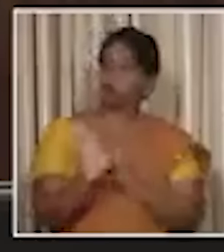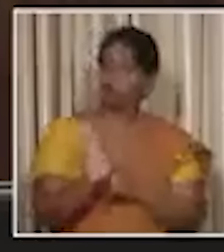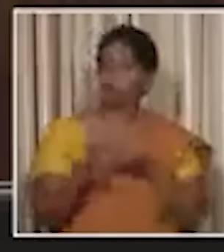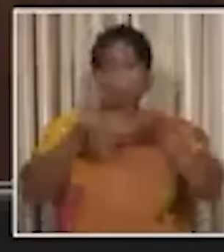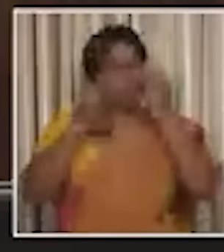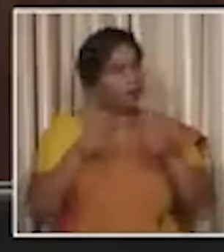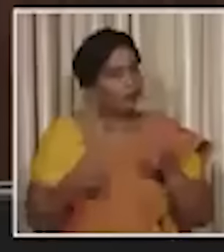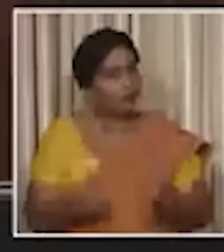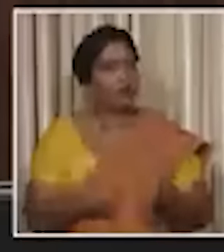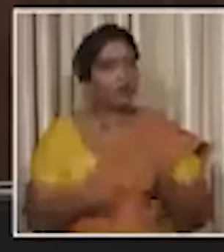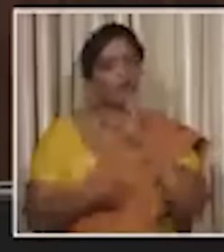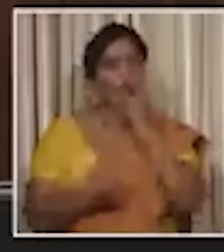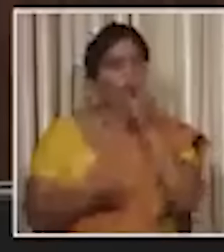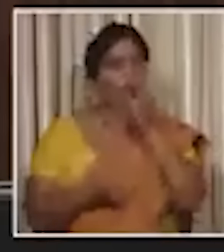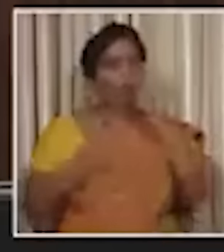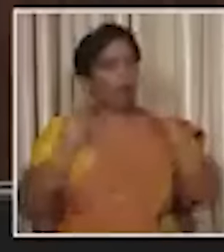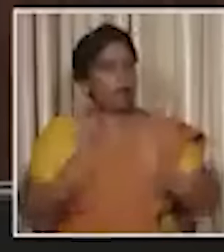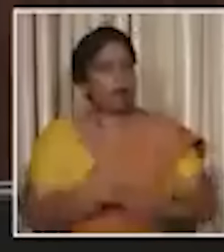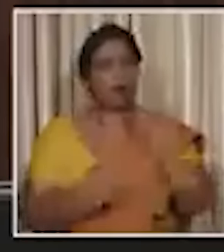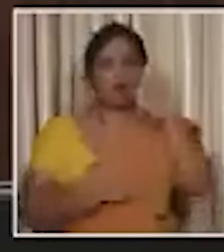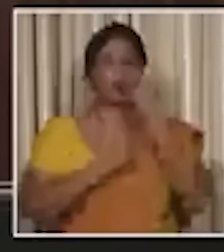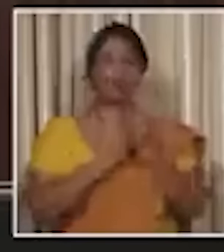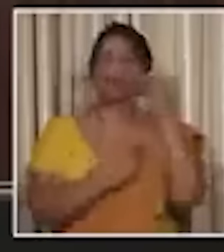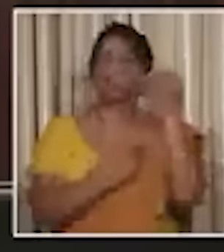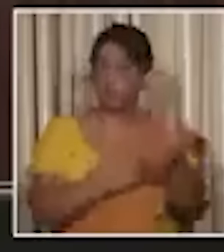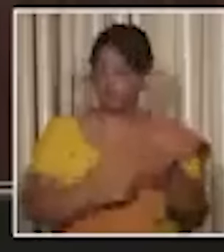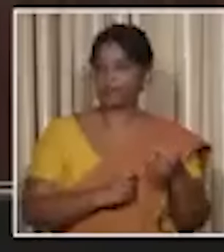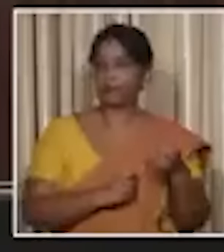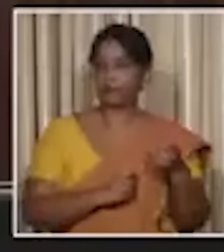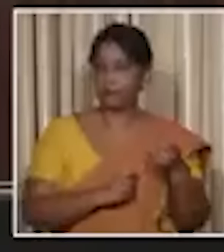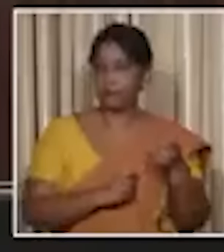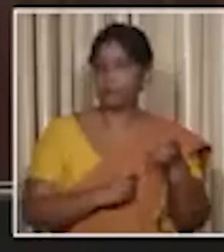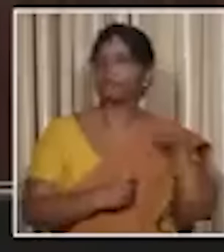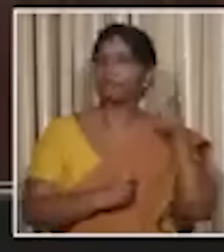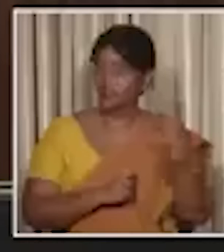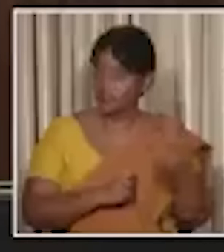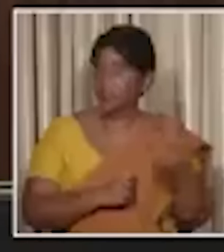குணாத்மகவத் சாதாரண மிலக்கட்டத் புரவசியமித்த லபாதின்